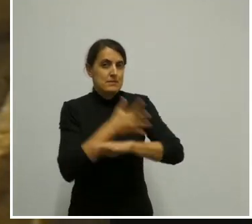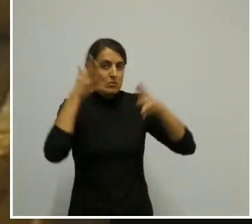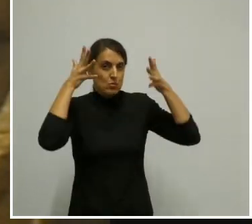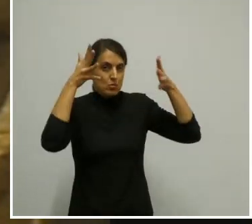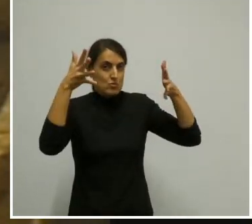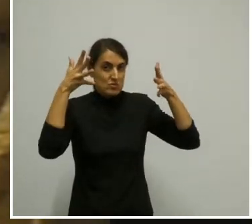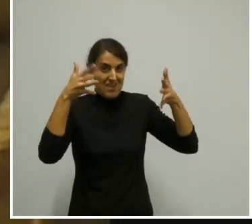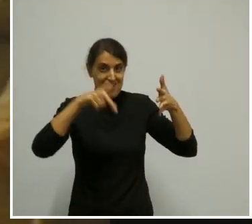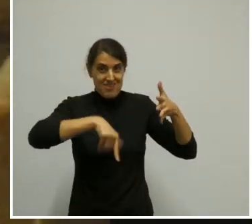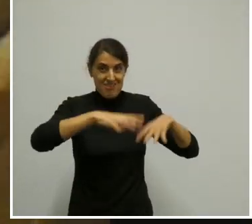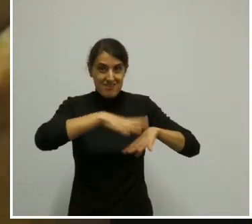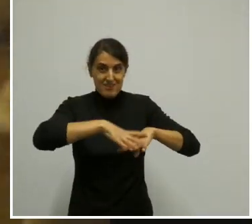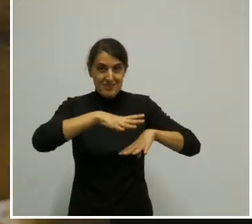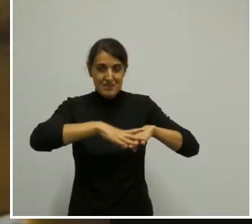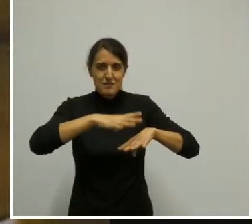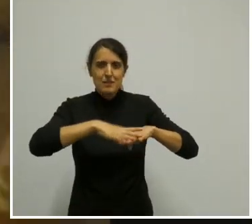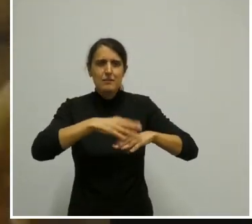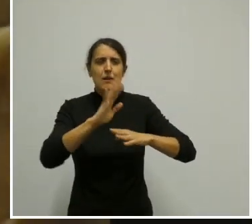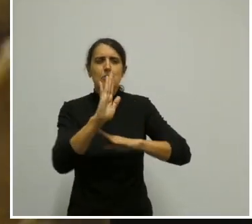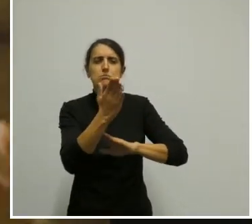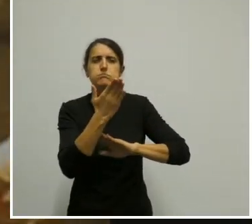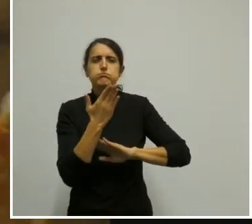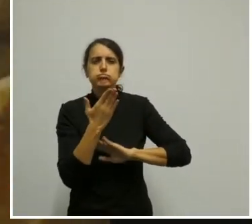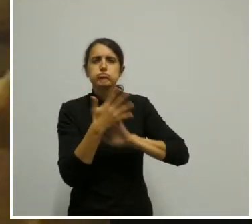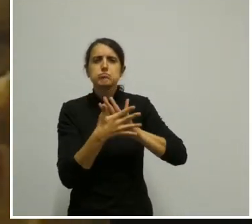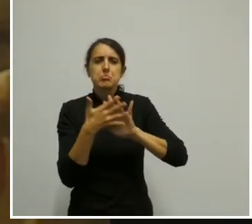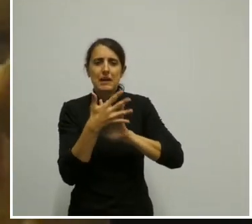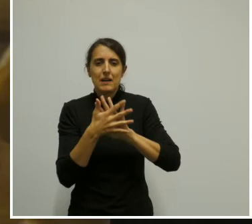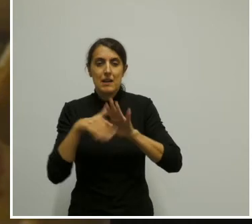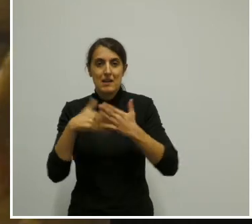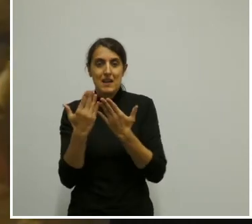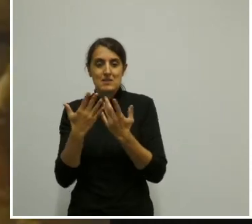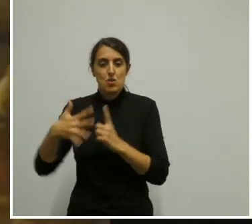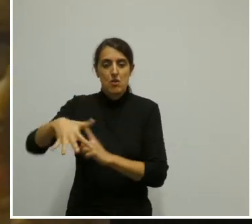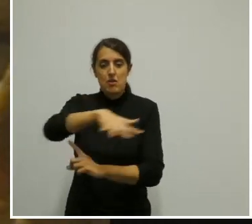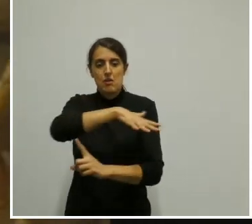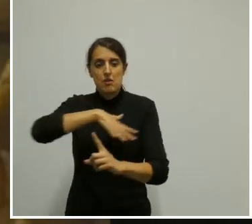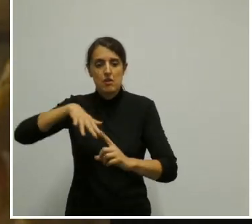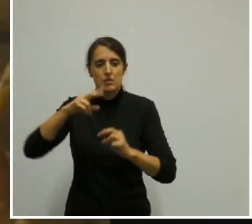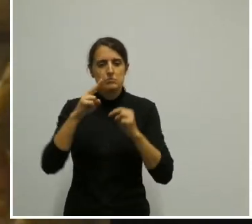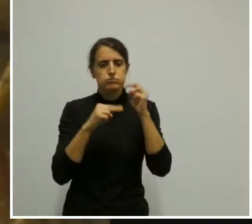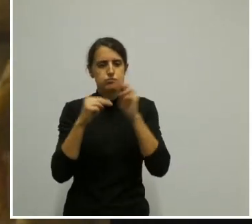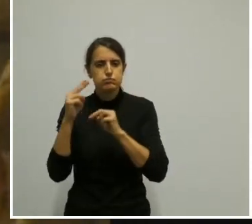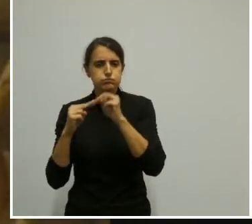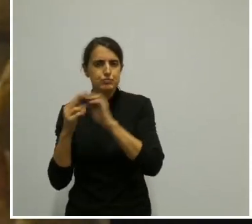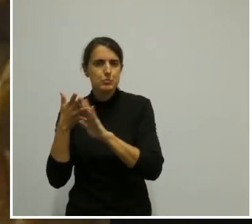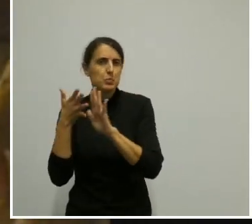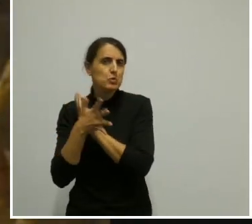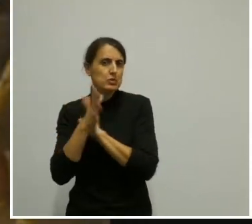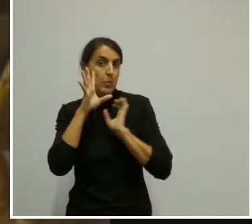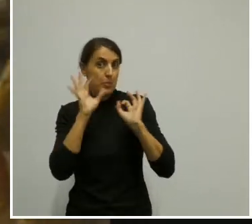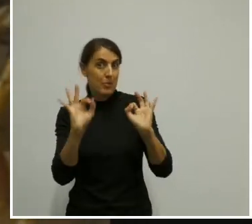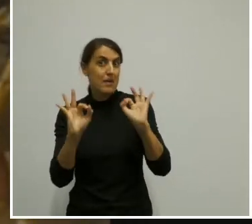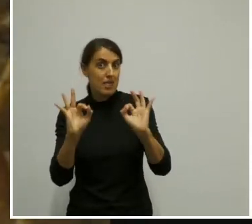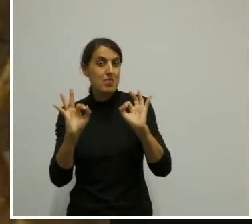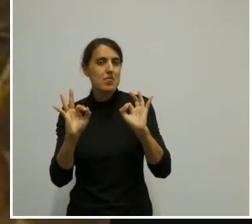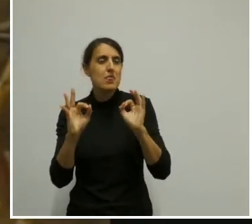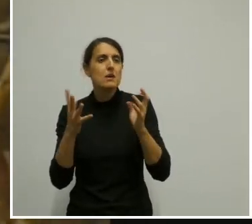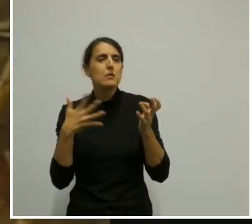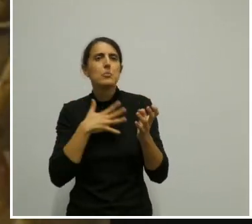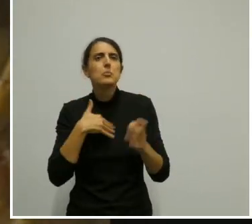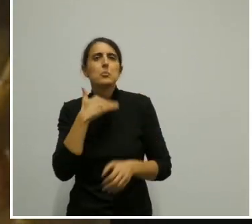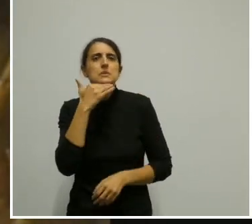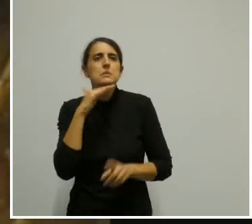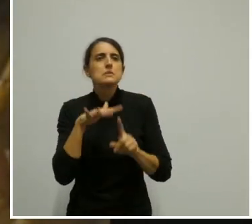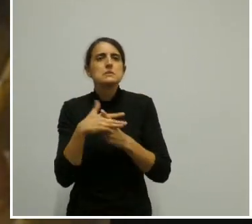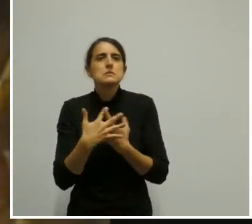farien unes actuacions al voltant de l'escola degudes a la seva perillositat, no? I es